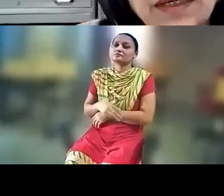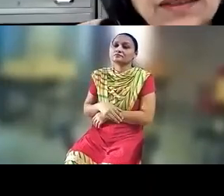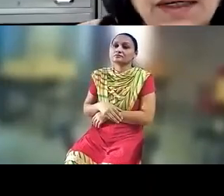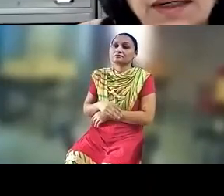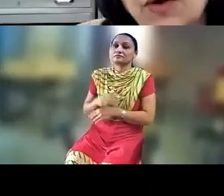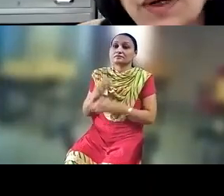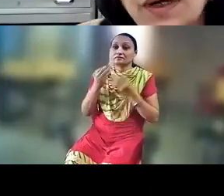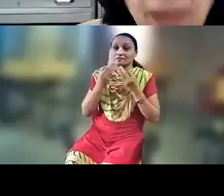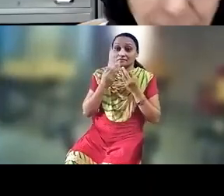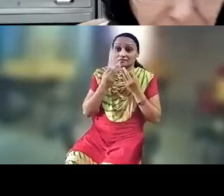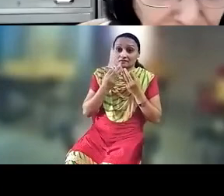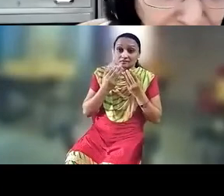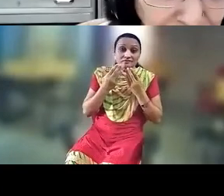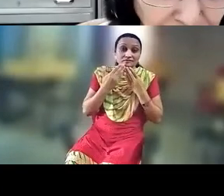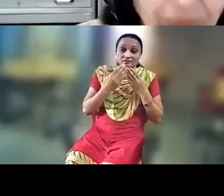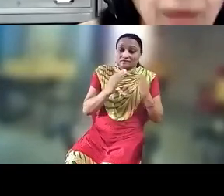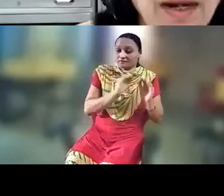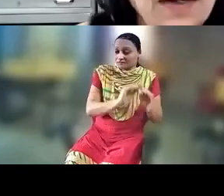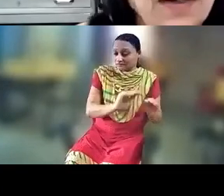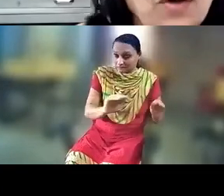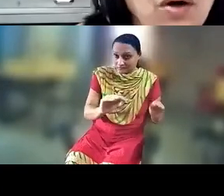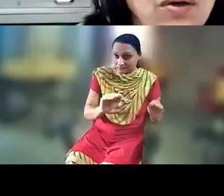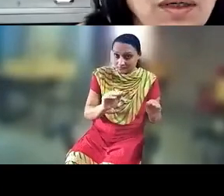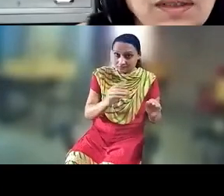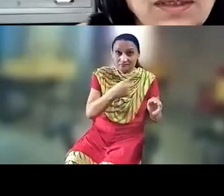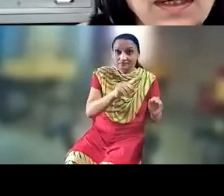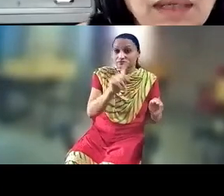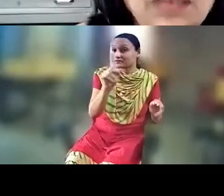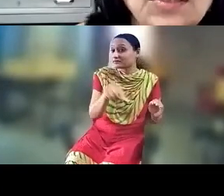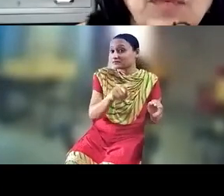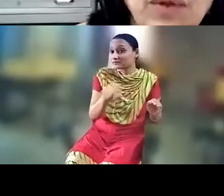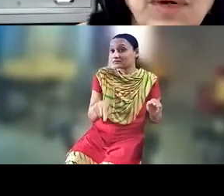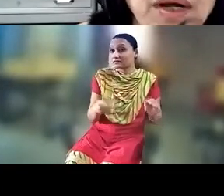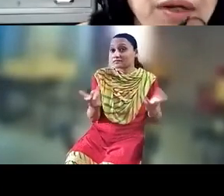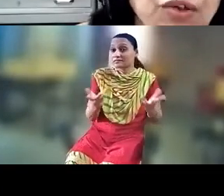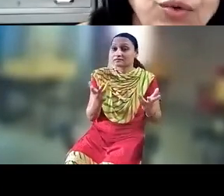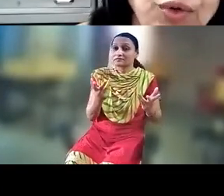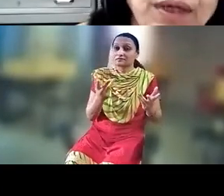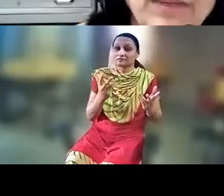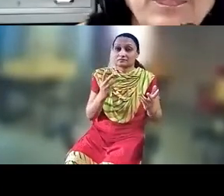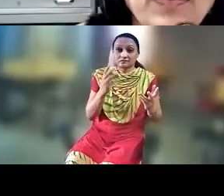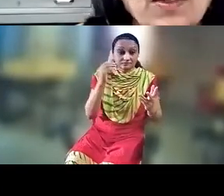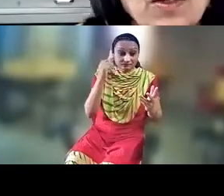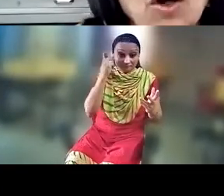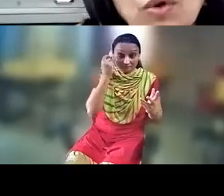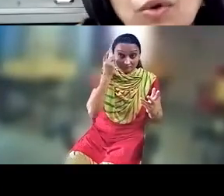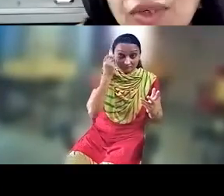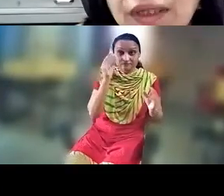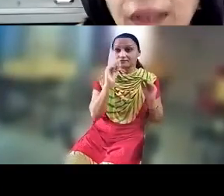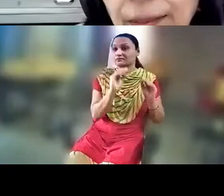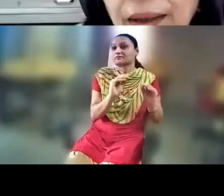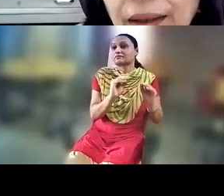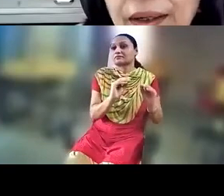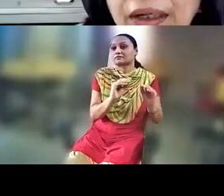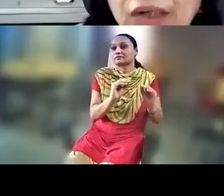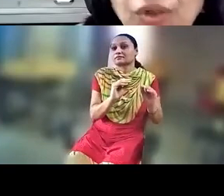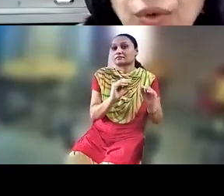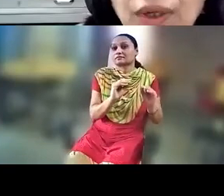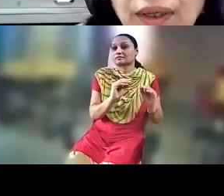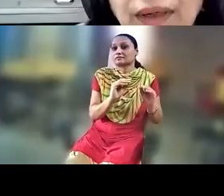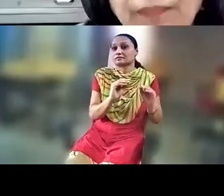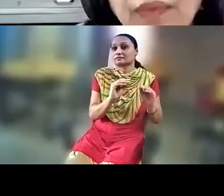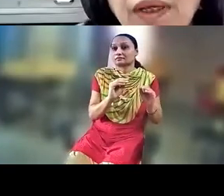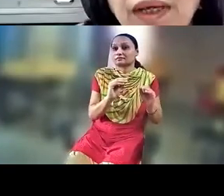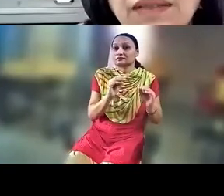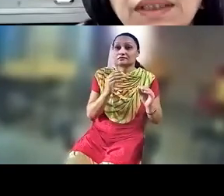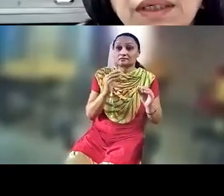में क्या सही है और क्या गलत है, राइट एंड रॉन्ग का सेंस डेवलप कराना जरूरी है। और उससे ये बात करने की जरूरत